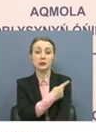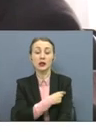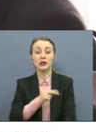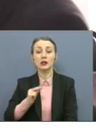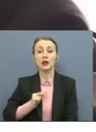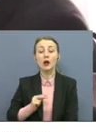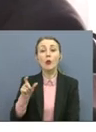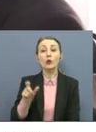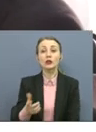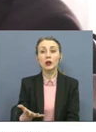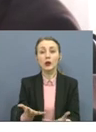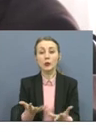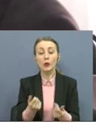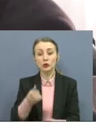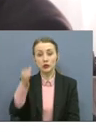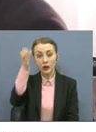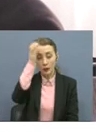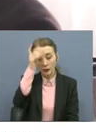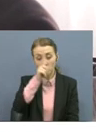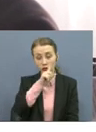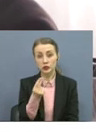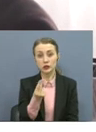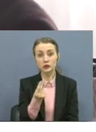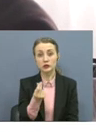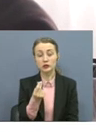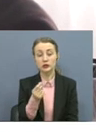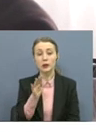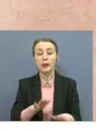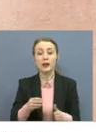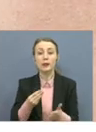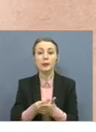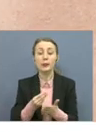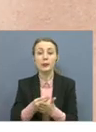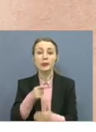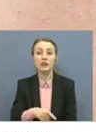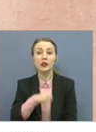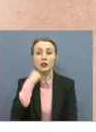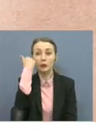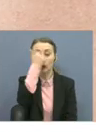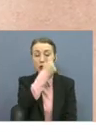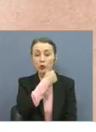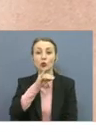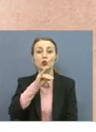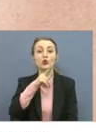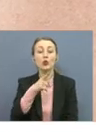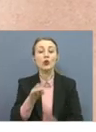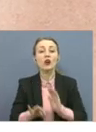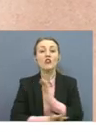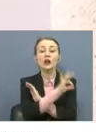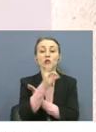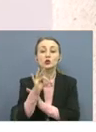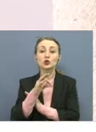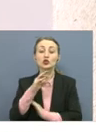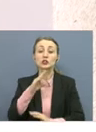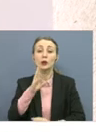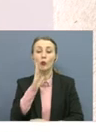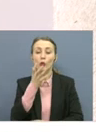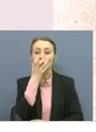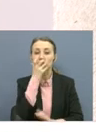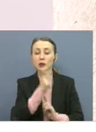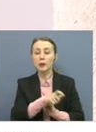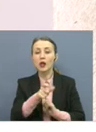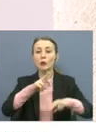жаңғыртылып, жаңа қазандықтар салынады. Бұл мақсаттарға жалпы көлемі 335 миллион теңге жұмсалмақ. Алтынды ауылында да 110 миллион теңгеге